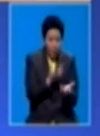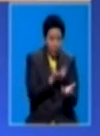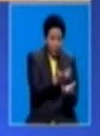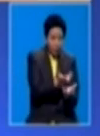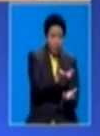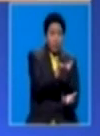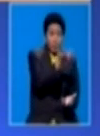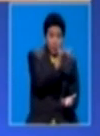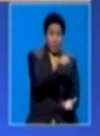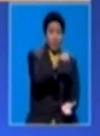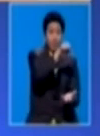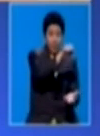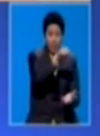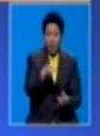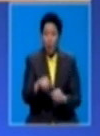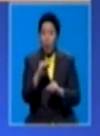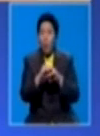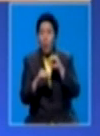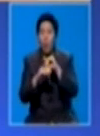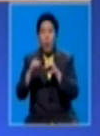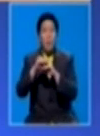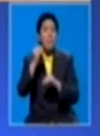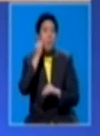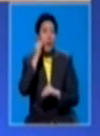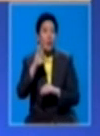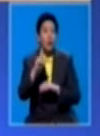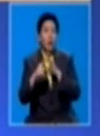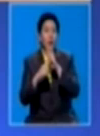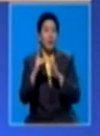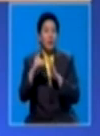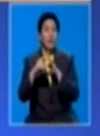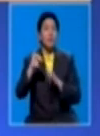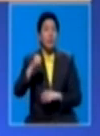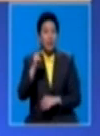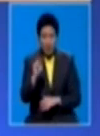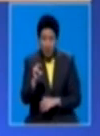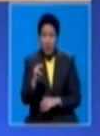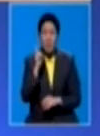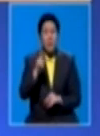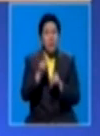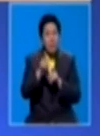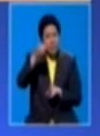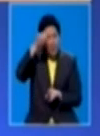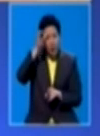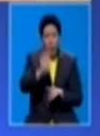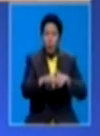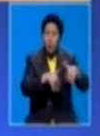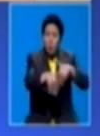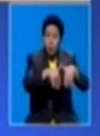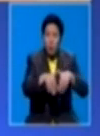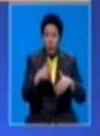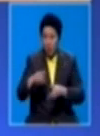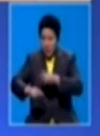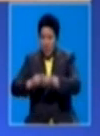และอีกหลายๆโครงการดีๆเหล่านี้ที่จะผสมผสานปรัชญาเศรษฐกิจพอเพียงภูมิปัญญาชาวบ้านและการผลิตการตลาดสมัย